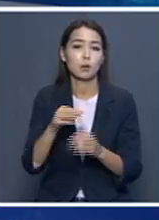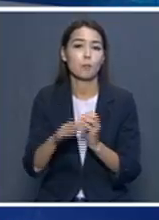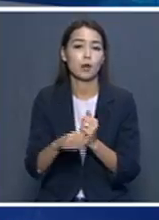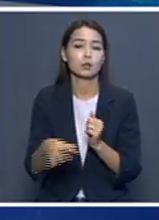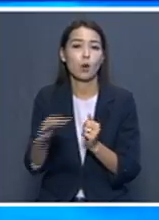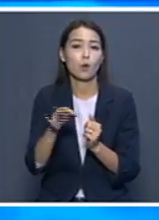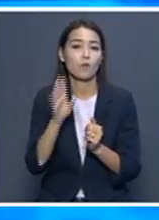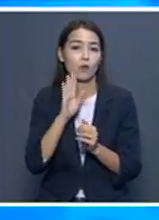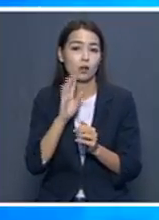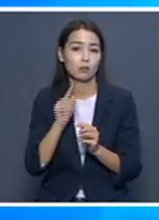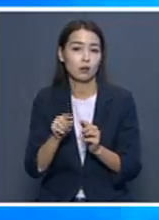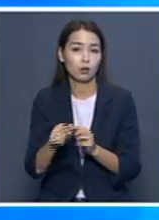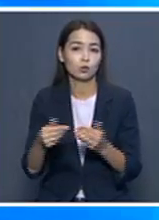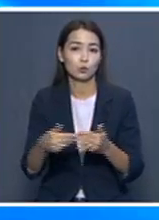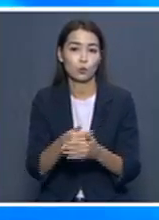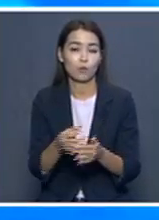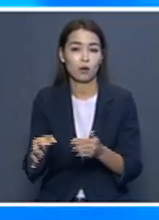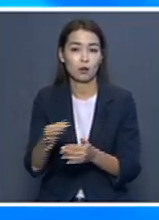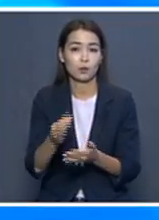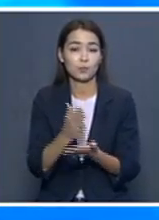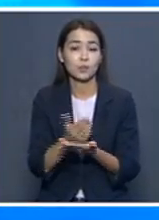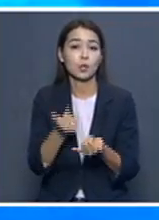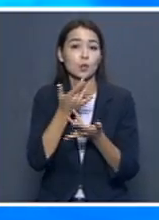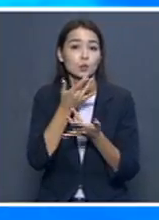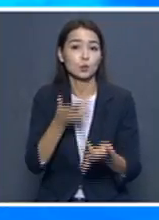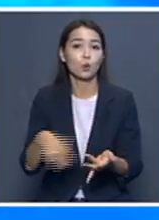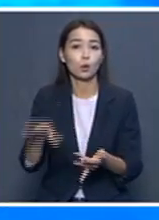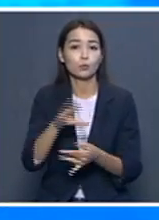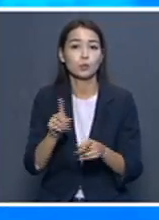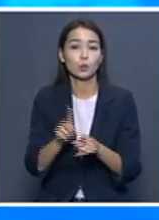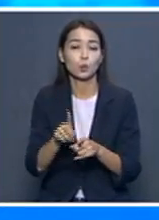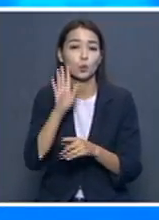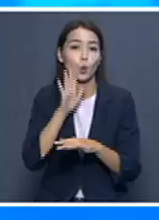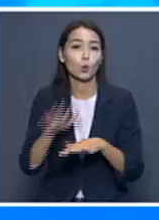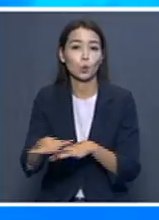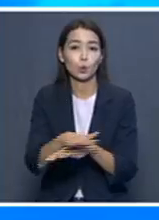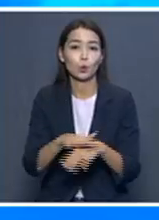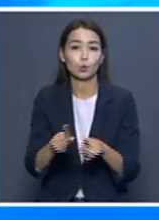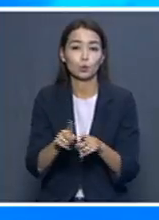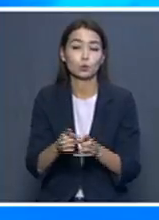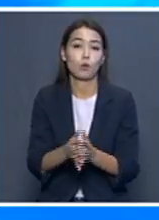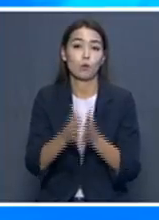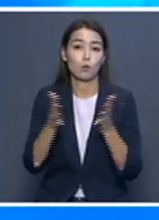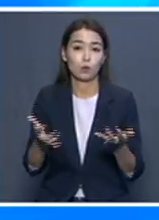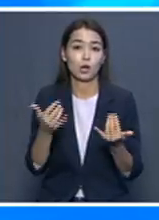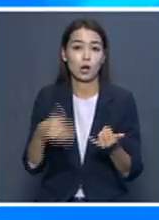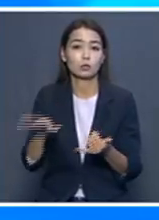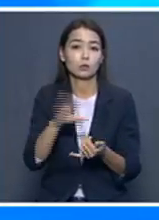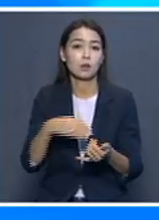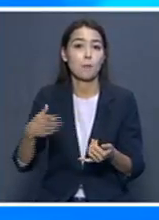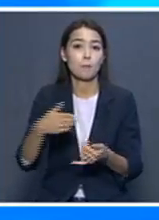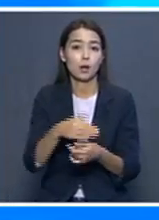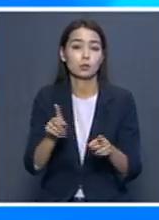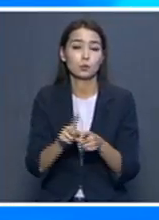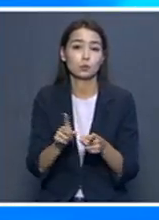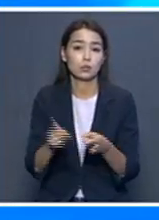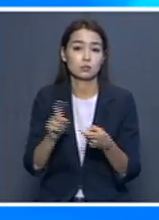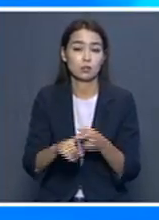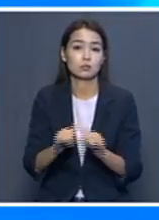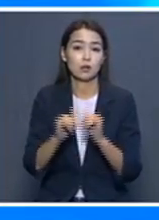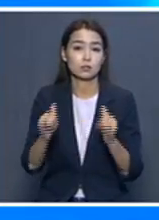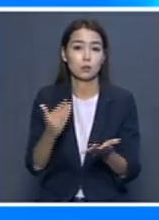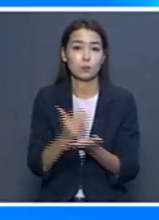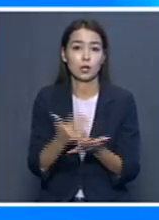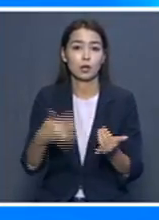тиесілі. Соңғы жылдары көлдің арнасы кеңейіп, суы молайған. Бұл өз кезегінде балық қорының да артуына себепші.